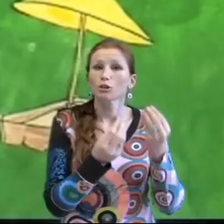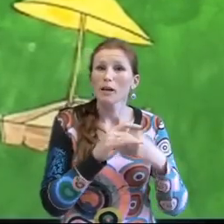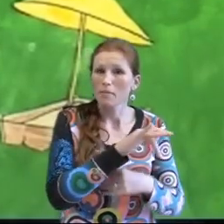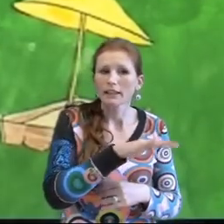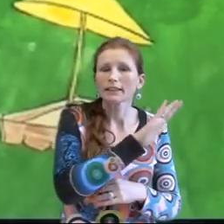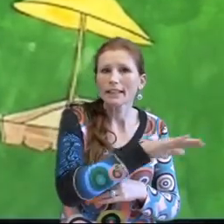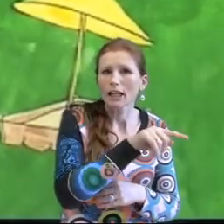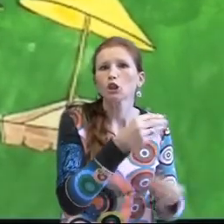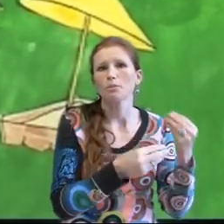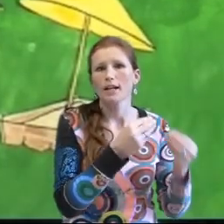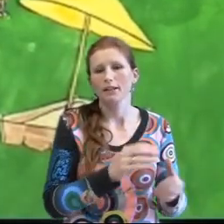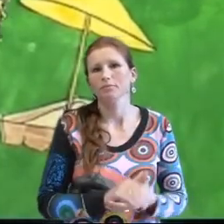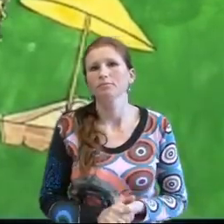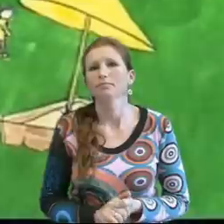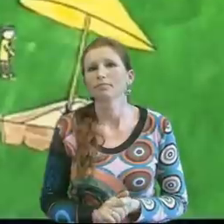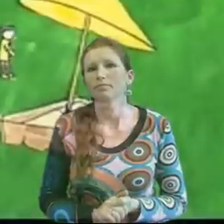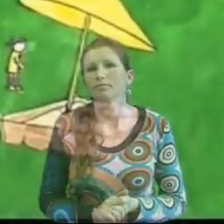Kinder spielen am Spielplatz.